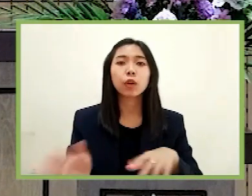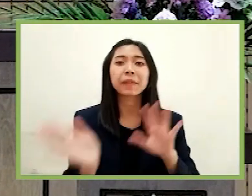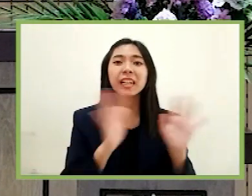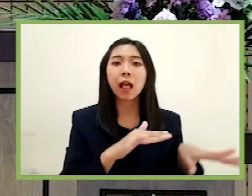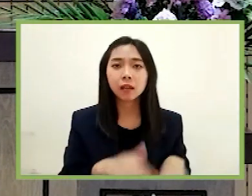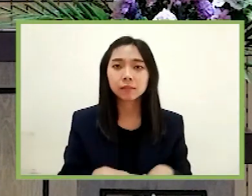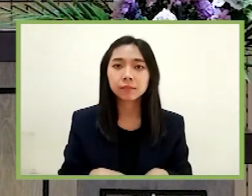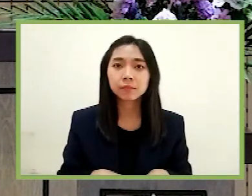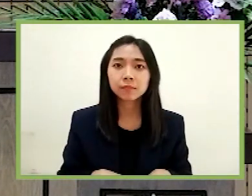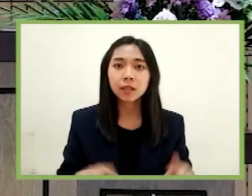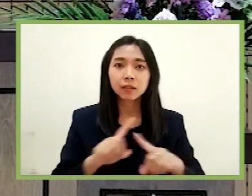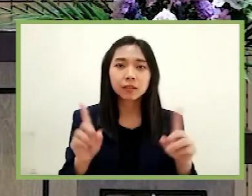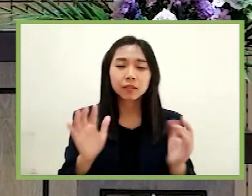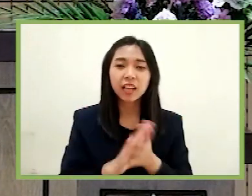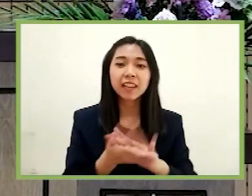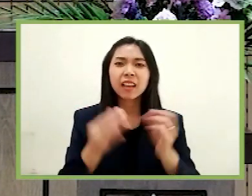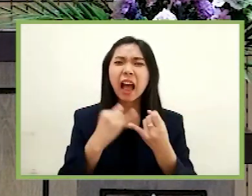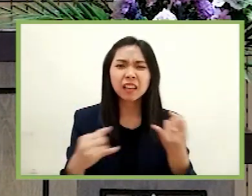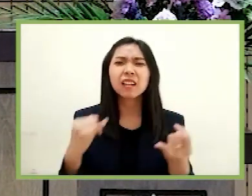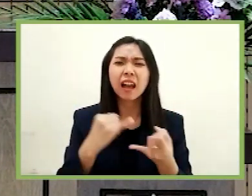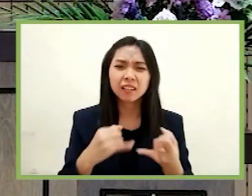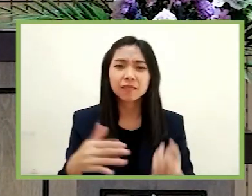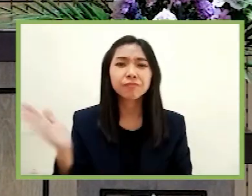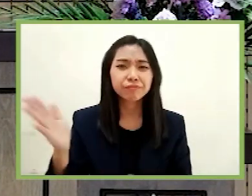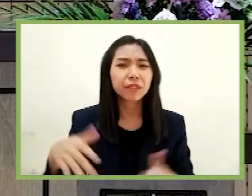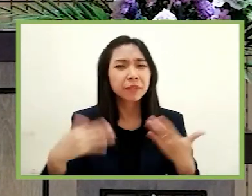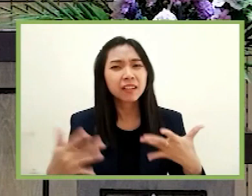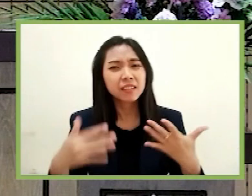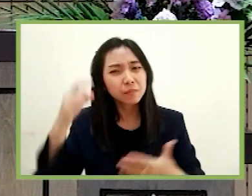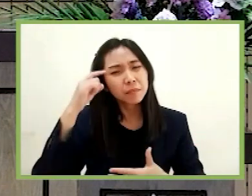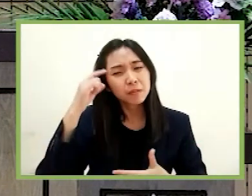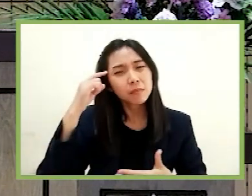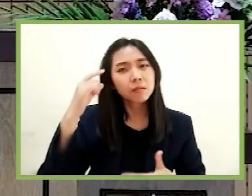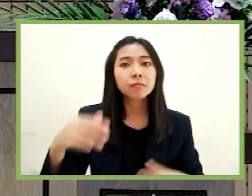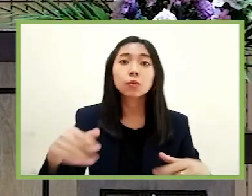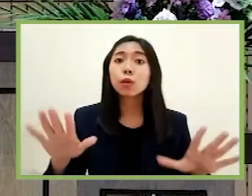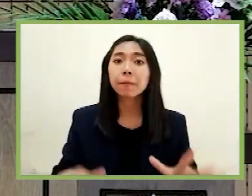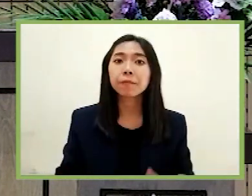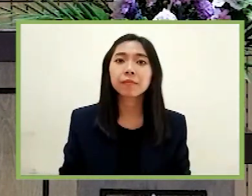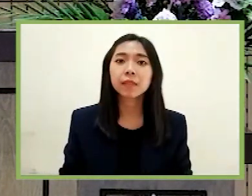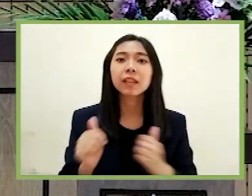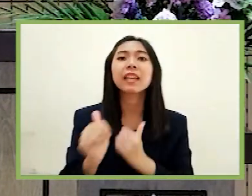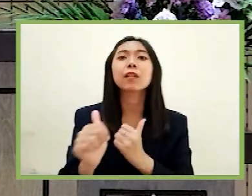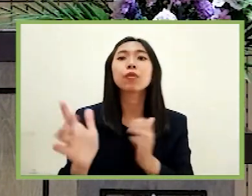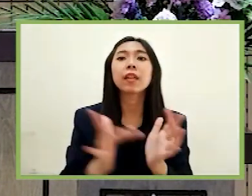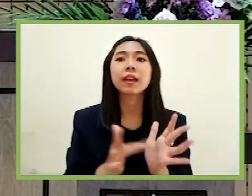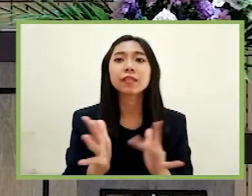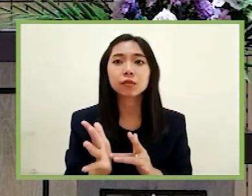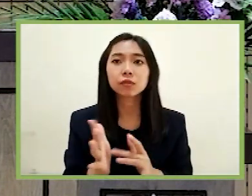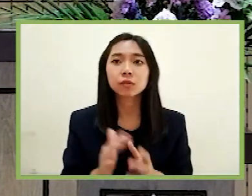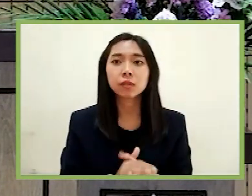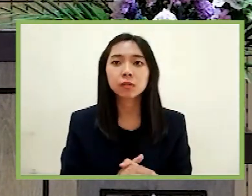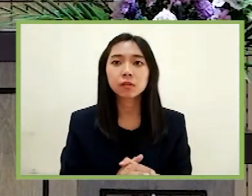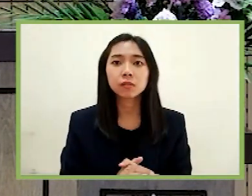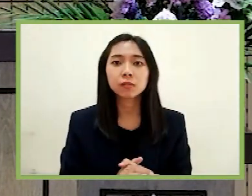karena itu akhir-akhir ini Dia merasa bahwa Sudahlah ikut Kristen saja oh